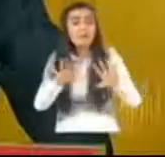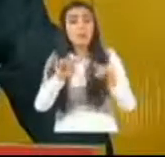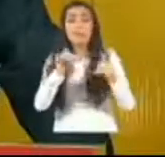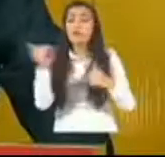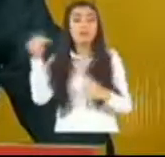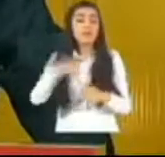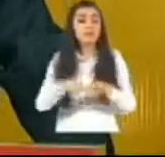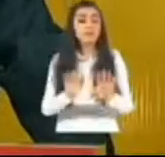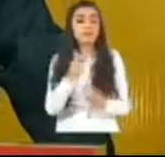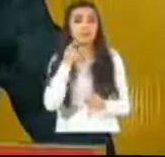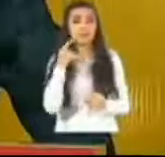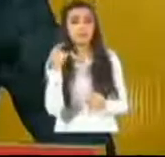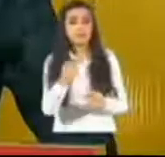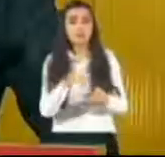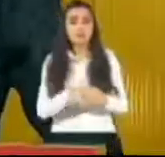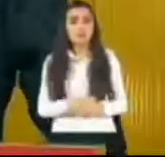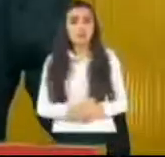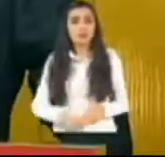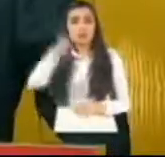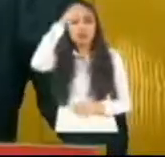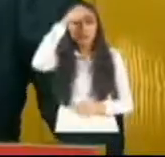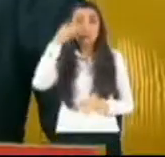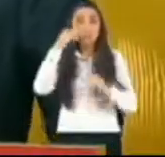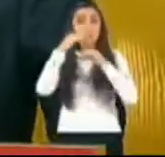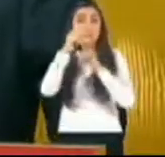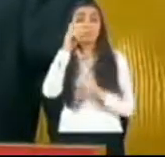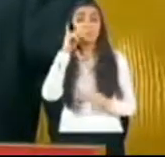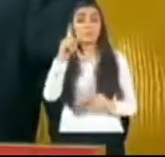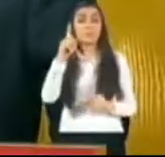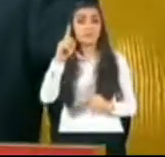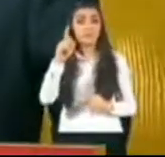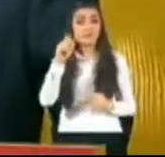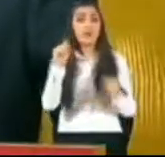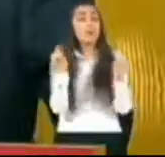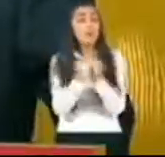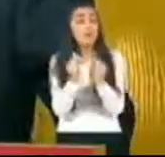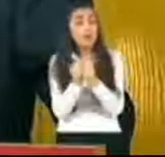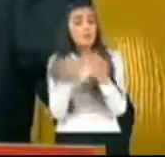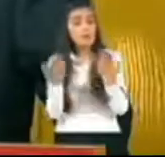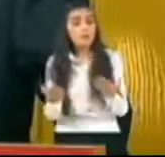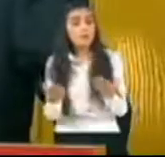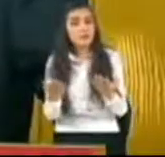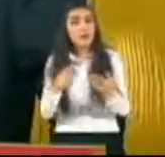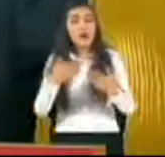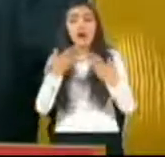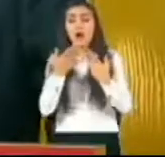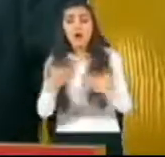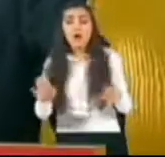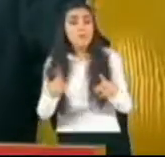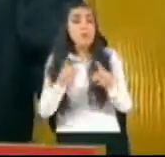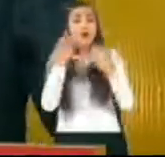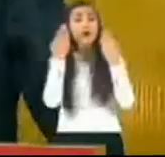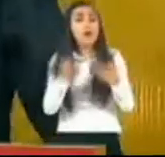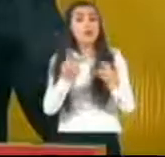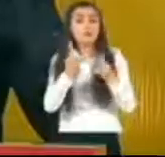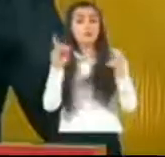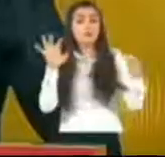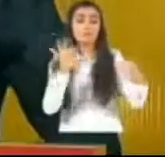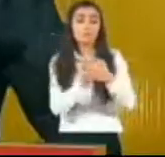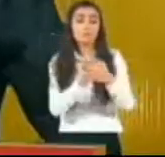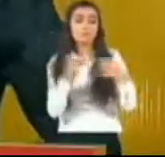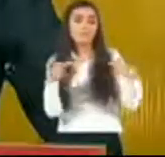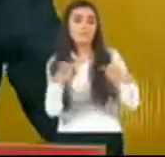oyuna gelmeyeceklerdir. Türk milleti birdir, beraberdir ve ayrılma kabul etmeyen bir